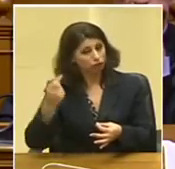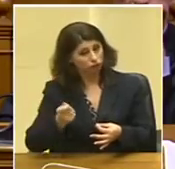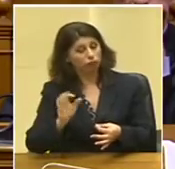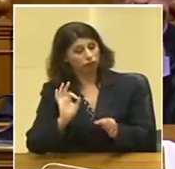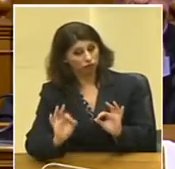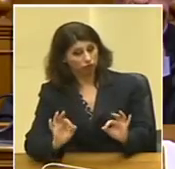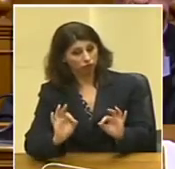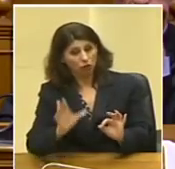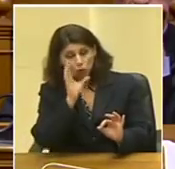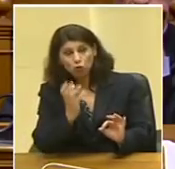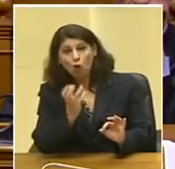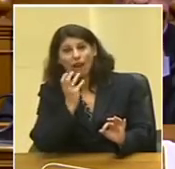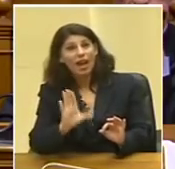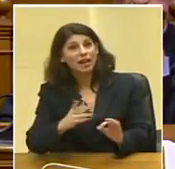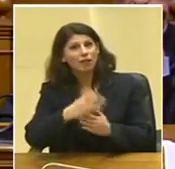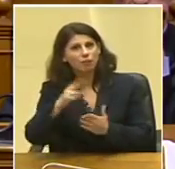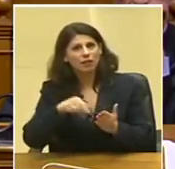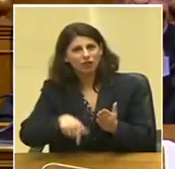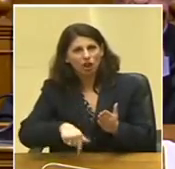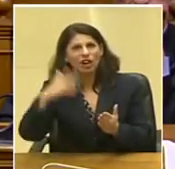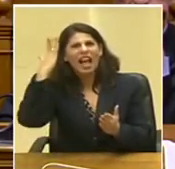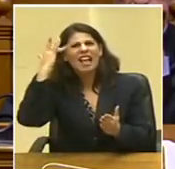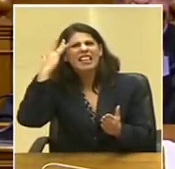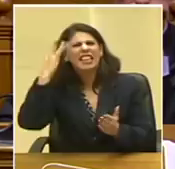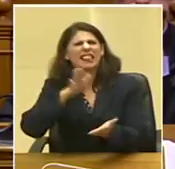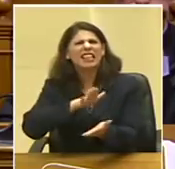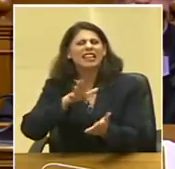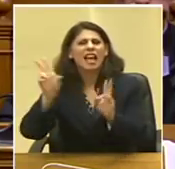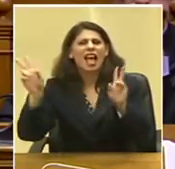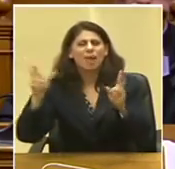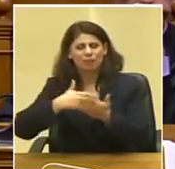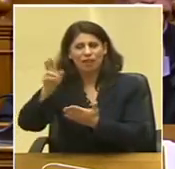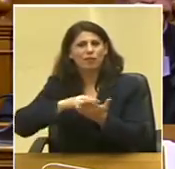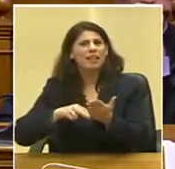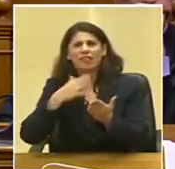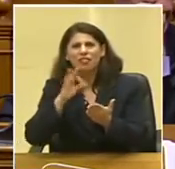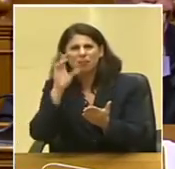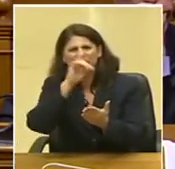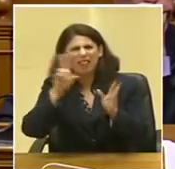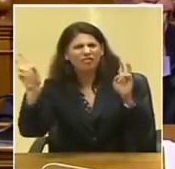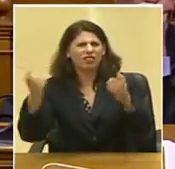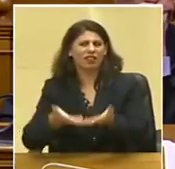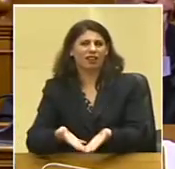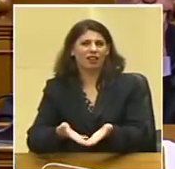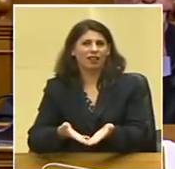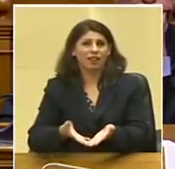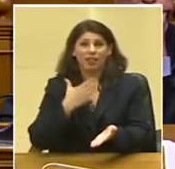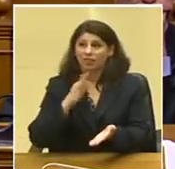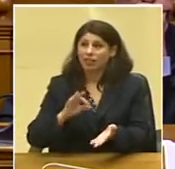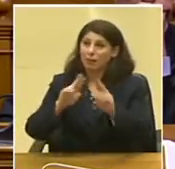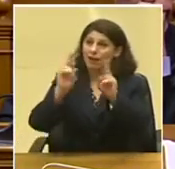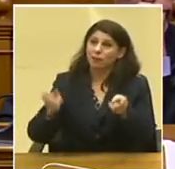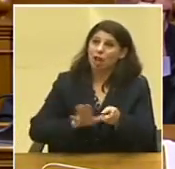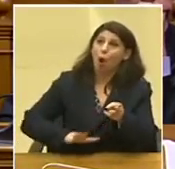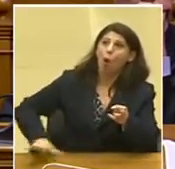έγκυρης εφημερίδας και σήμερα κίτρινου τύπου για να στηρίζει τον κύριο Μητσοτάκη. Όταν κοσμεί το πρωτοσέλιδο και τα περίπτερα όλης της χώρας, τι